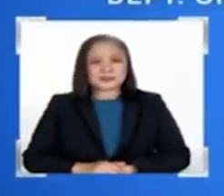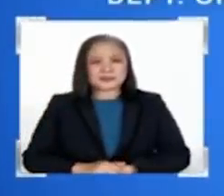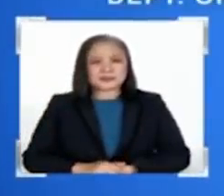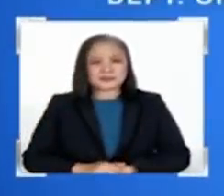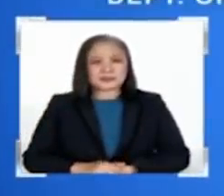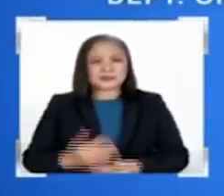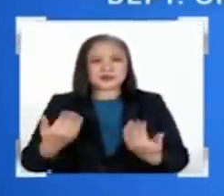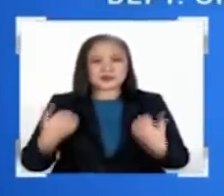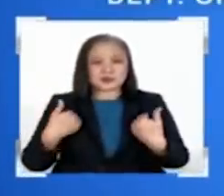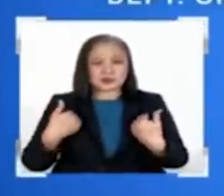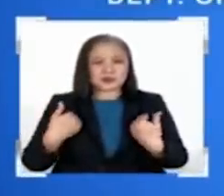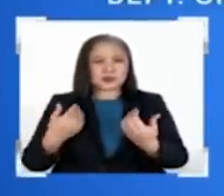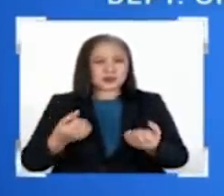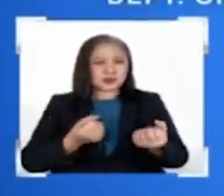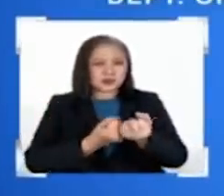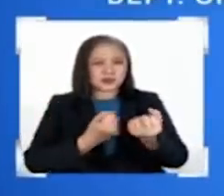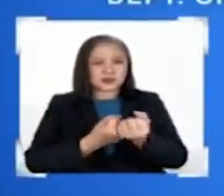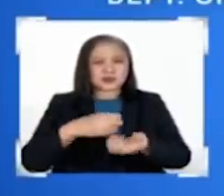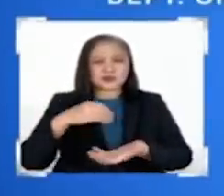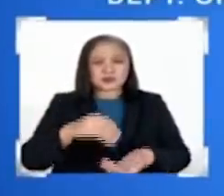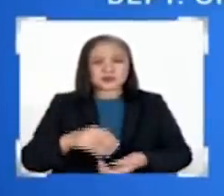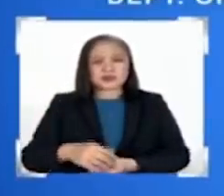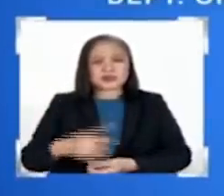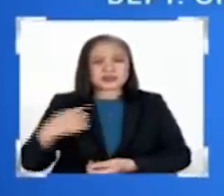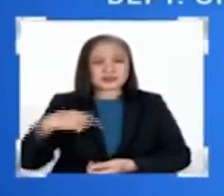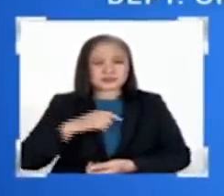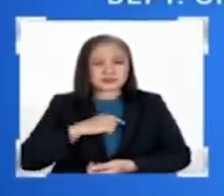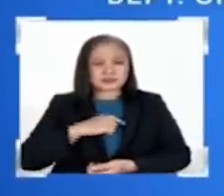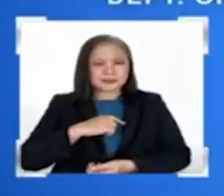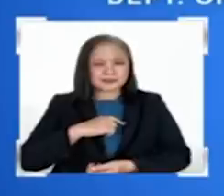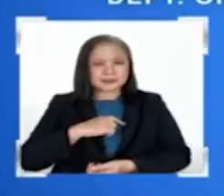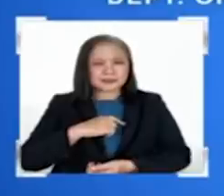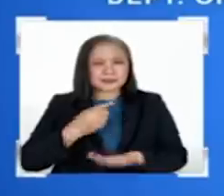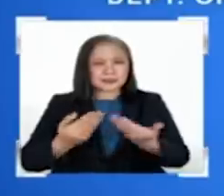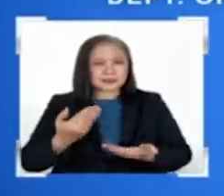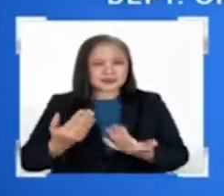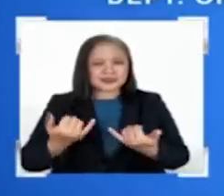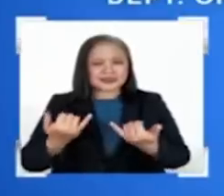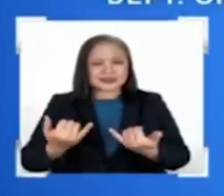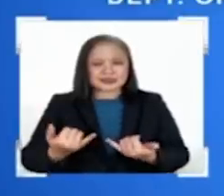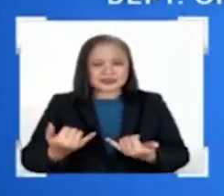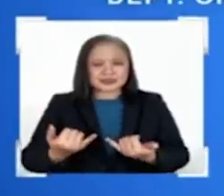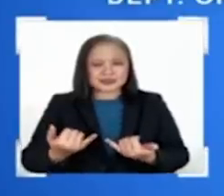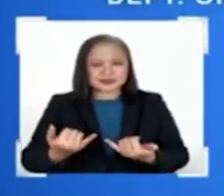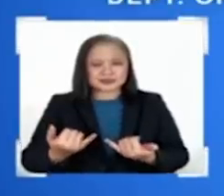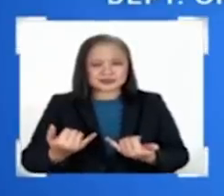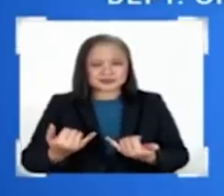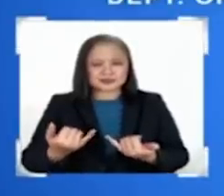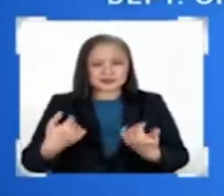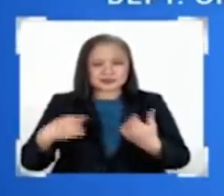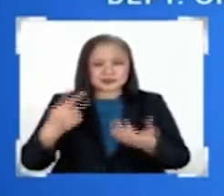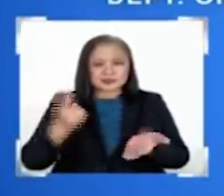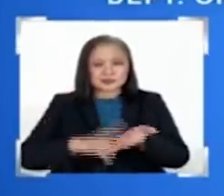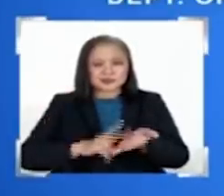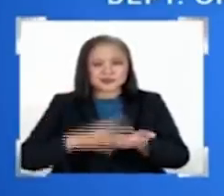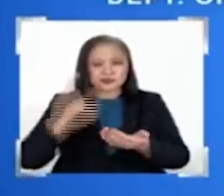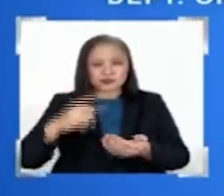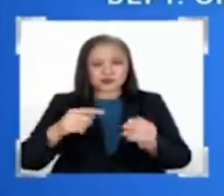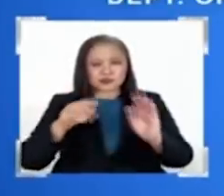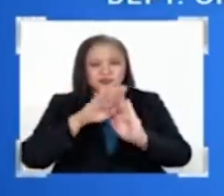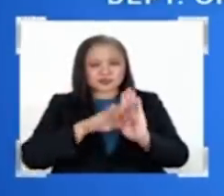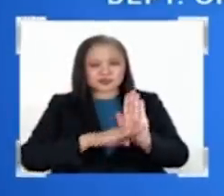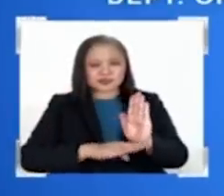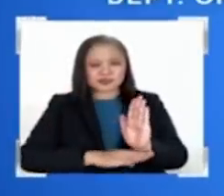circular with DOE, PBM, and of course DOE, setting the guidelines to use the